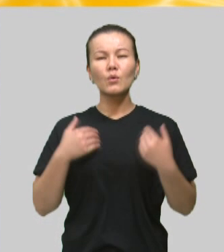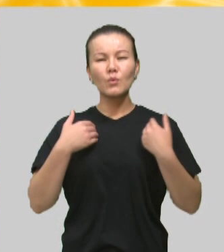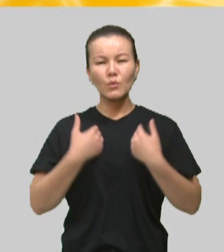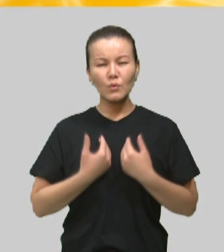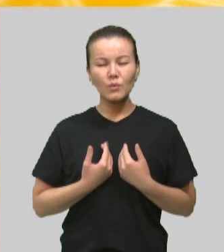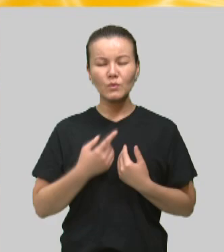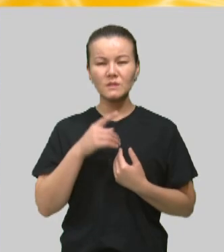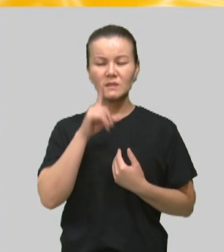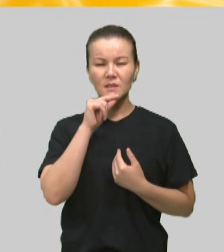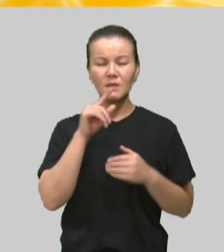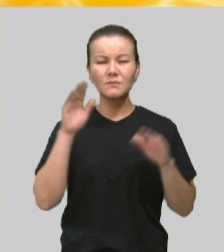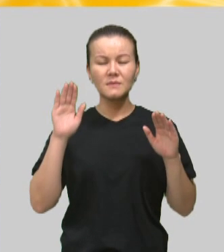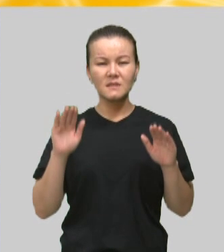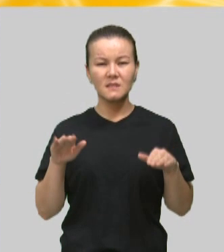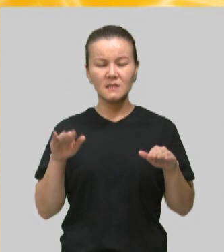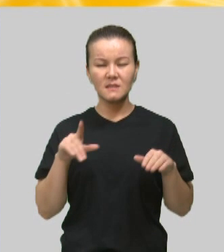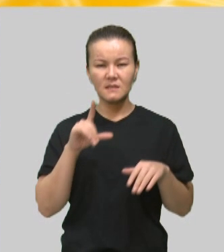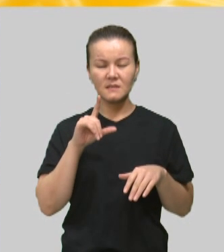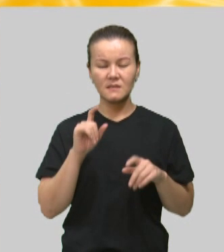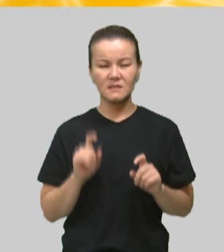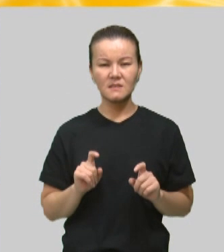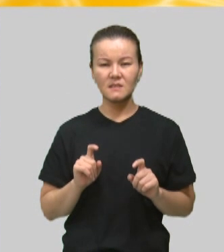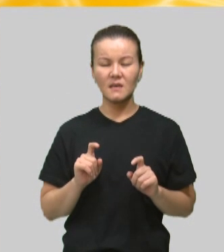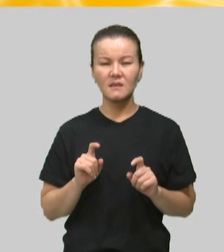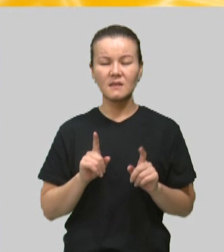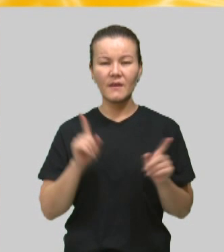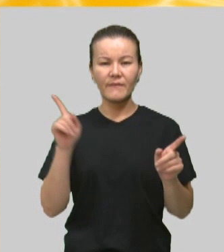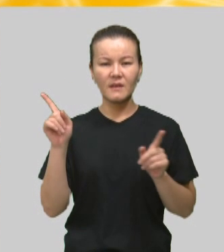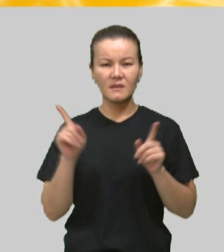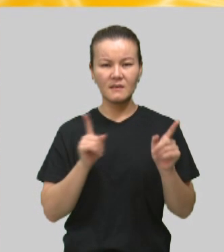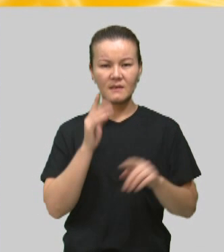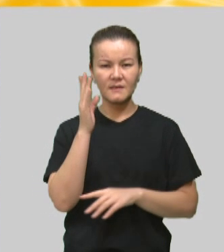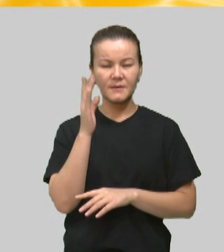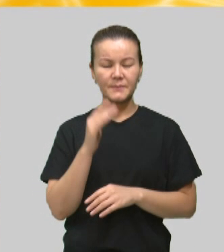Грустные птицы сидят на ветках.